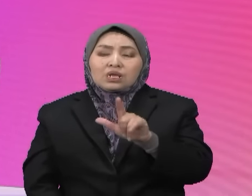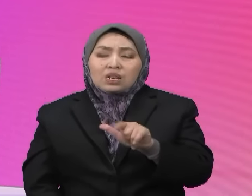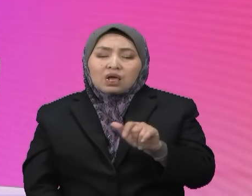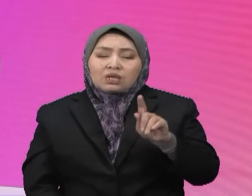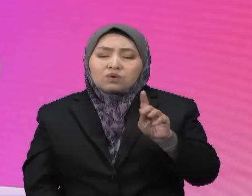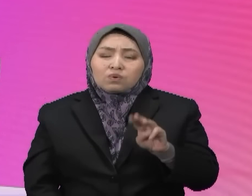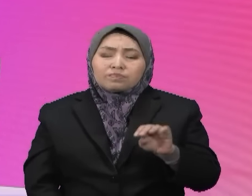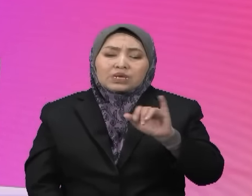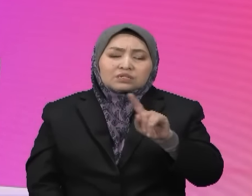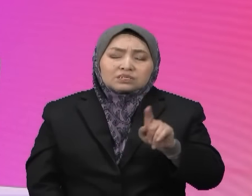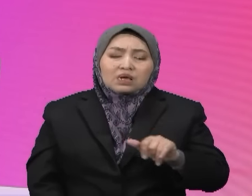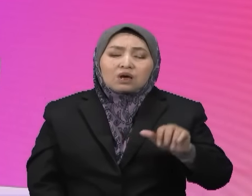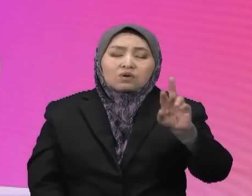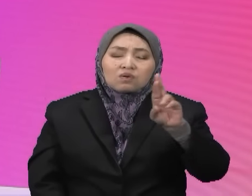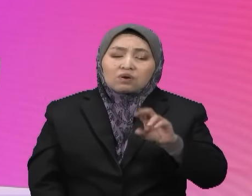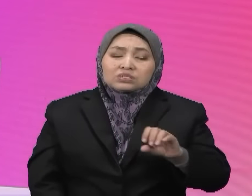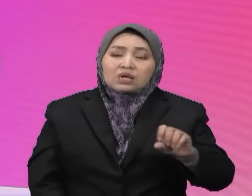Ilaikum idha